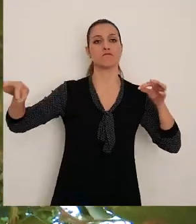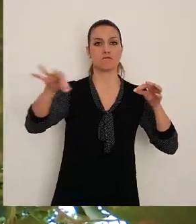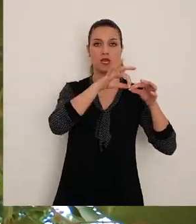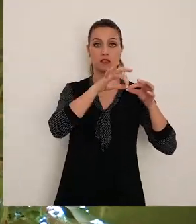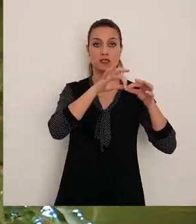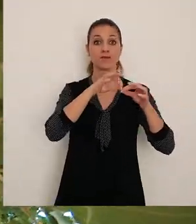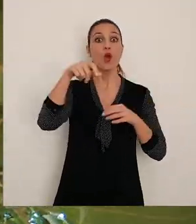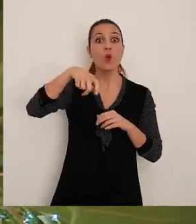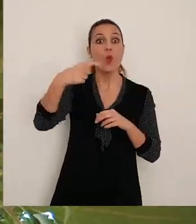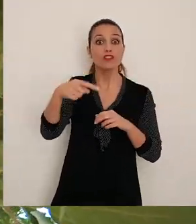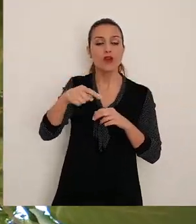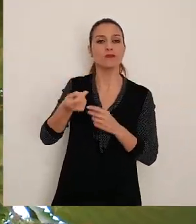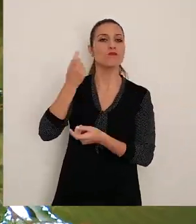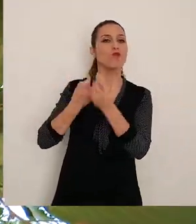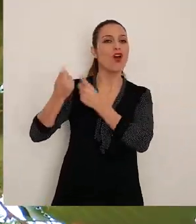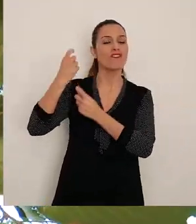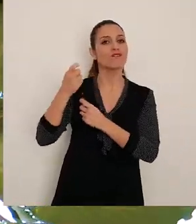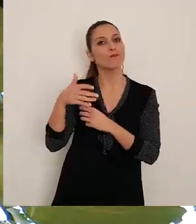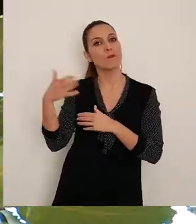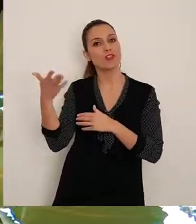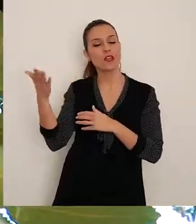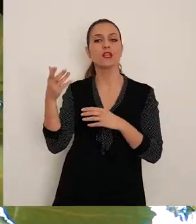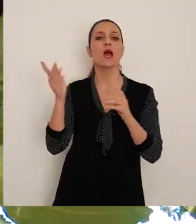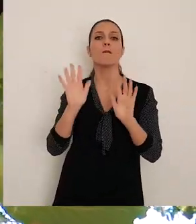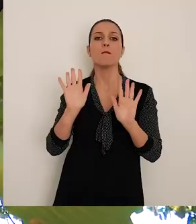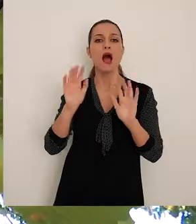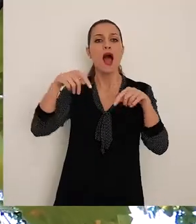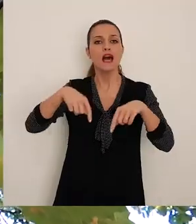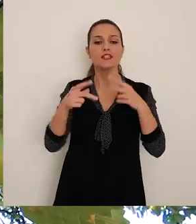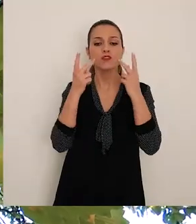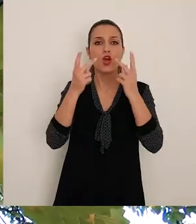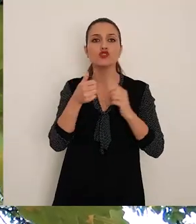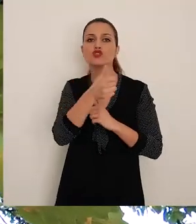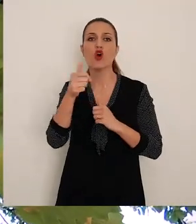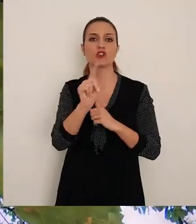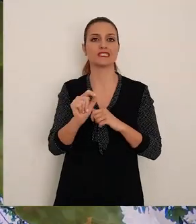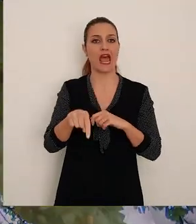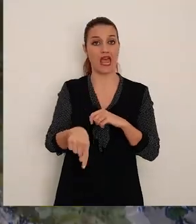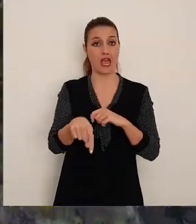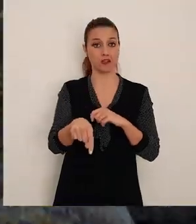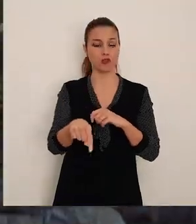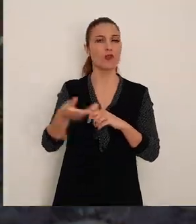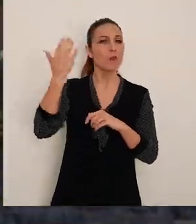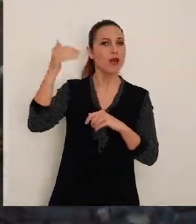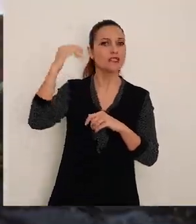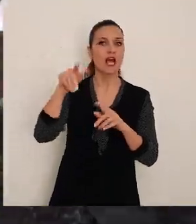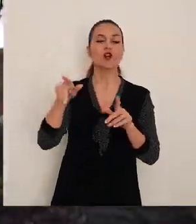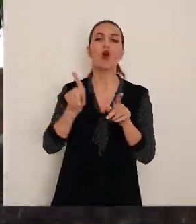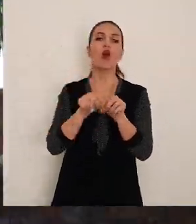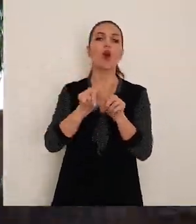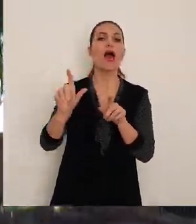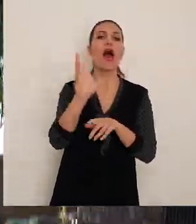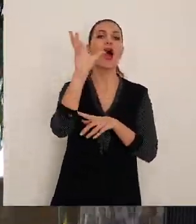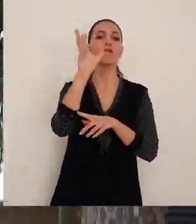La quercia vallonea, proveniente dal Medio Oriente e che oggi è possibile ammirare solo nel Salento, era considerata in passato quasi un